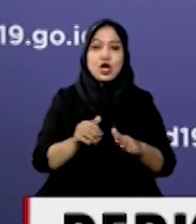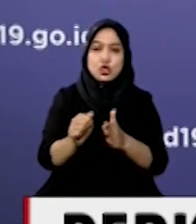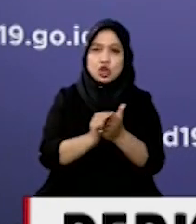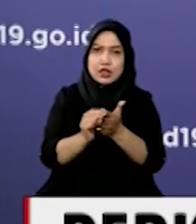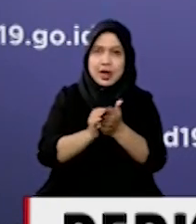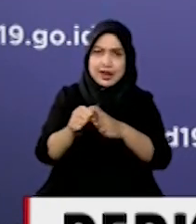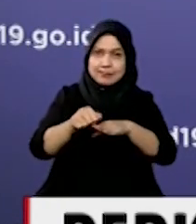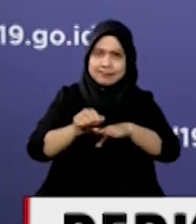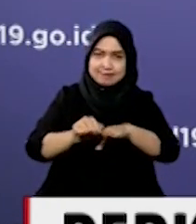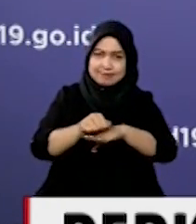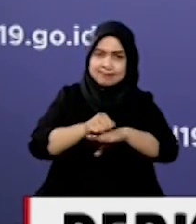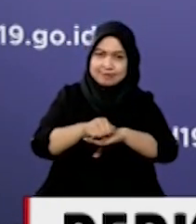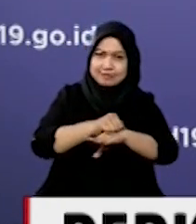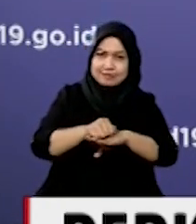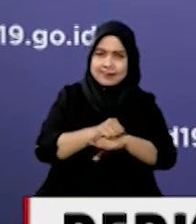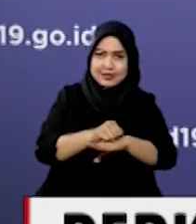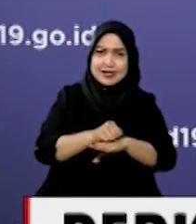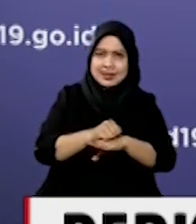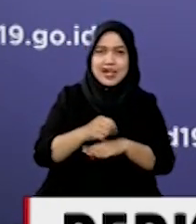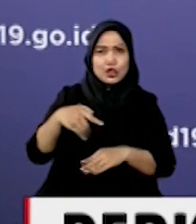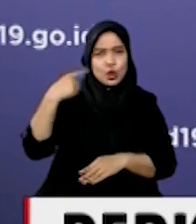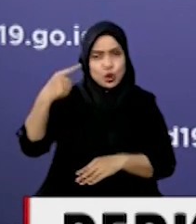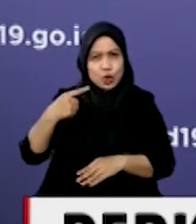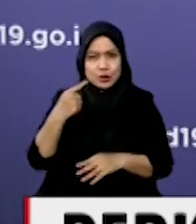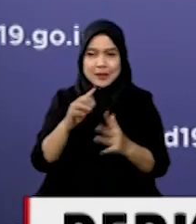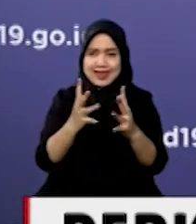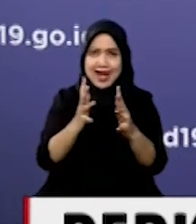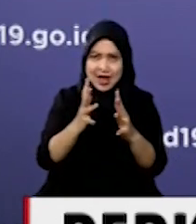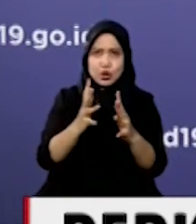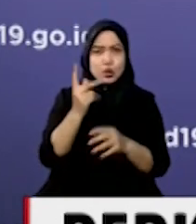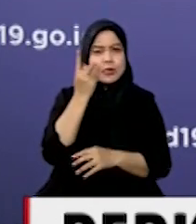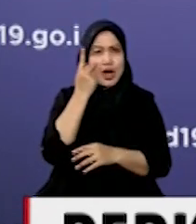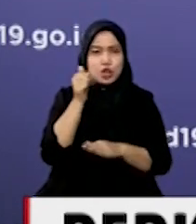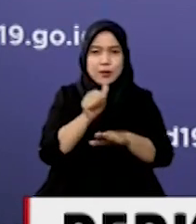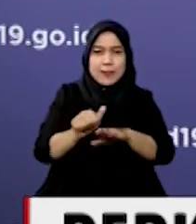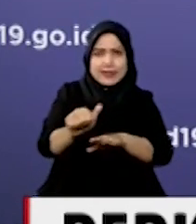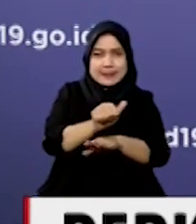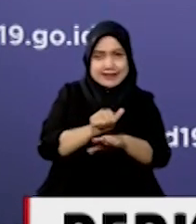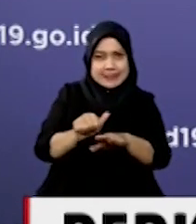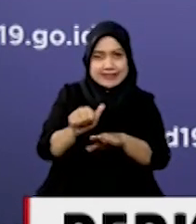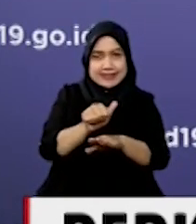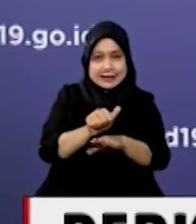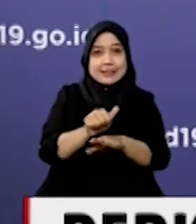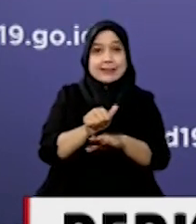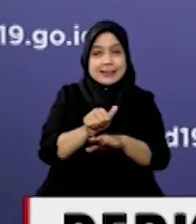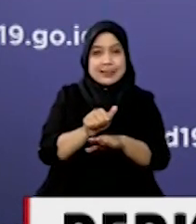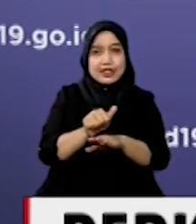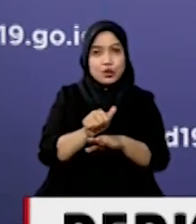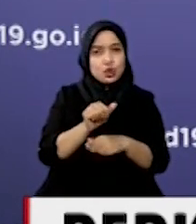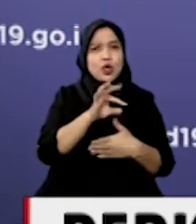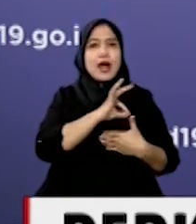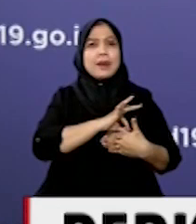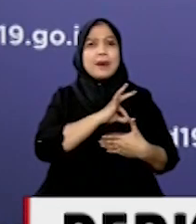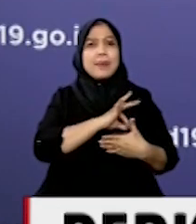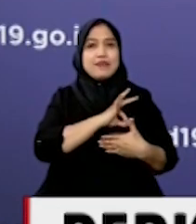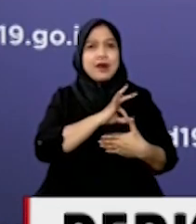menggunakan sabun dan terus menjaga kebersihan tangan ini juga akan secara bermakna menurunkan